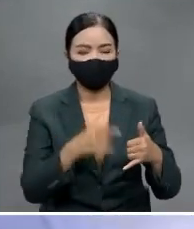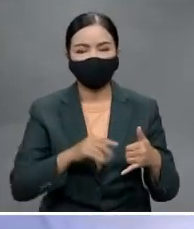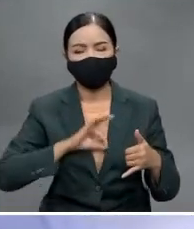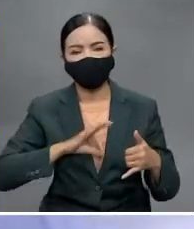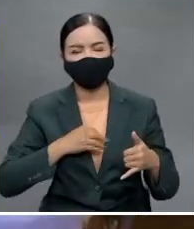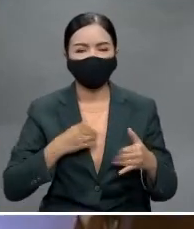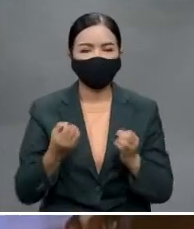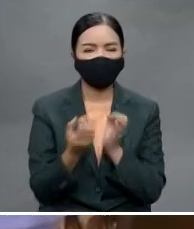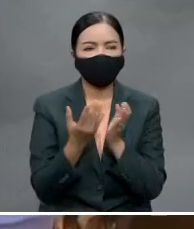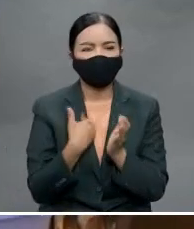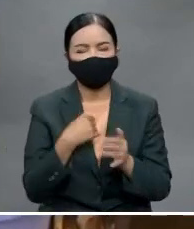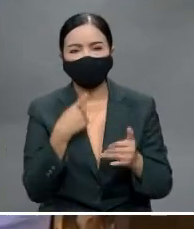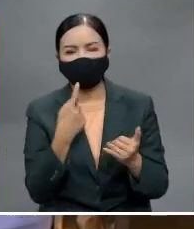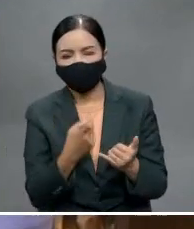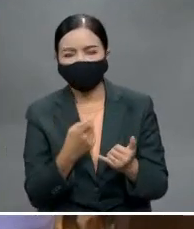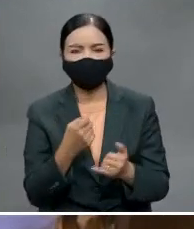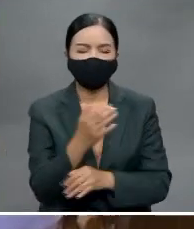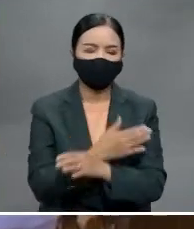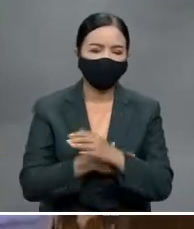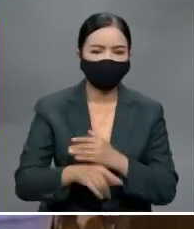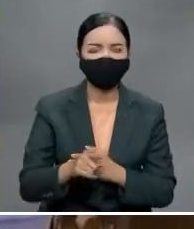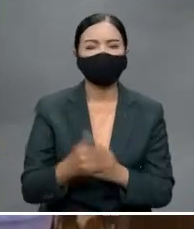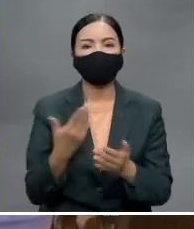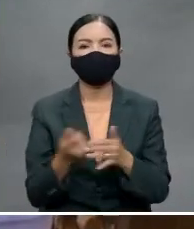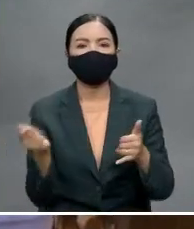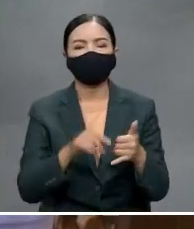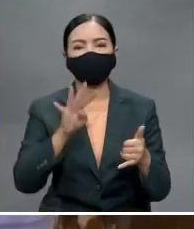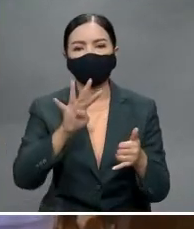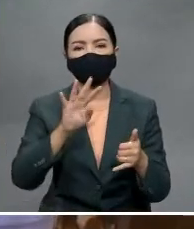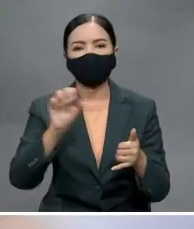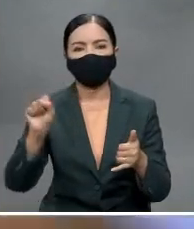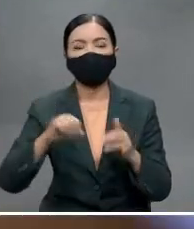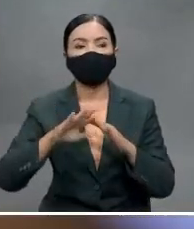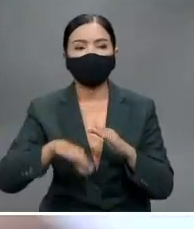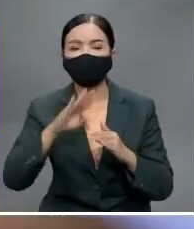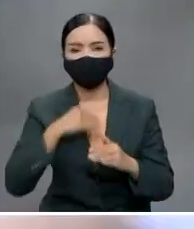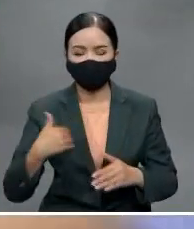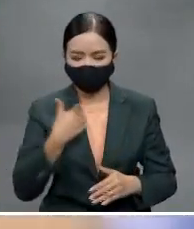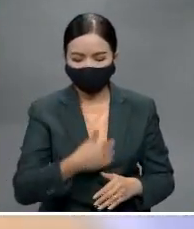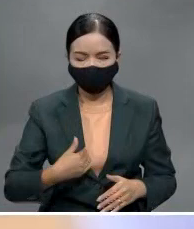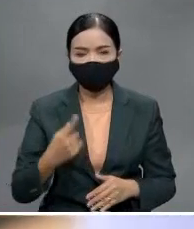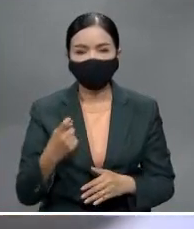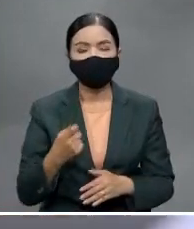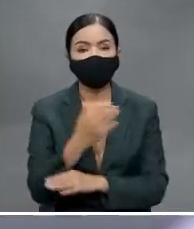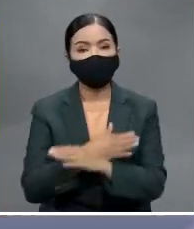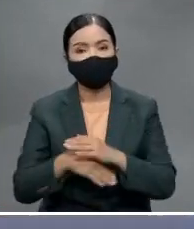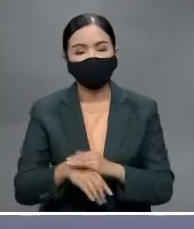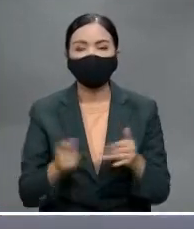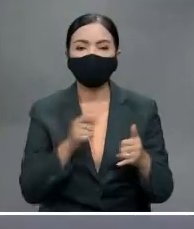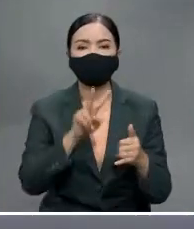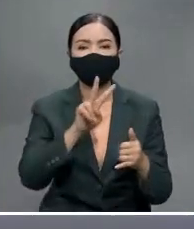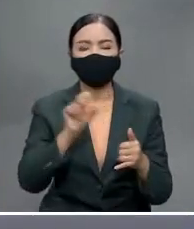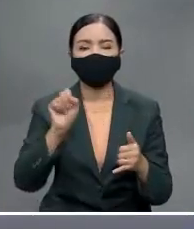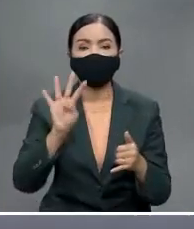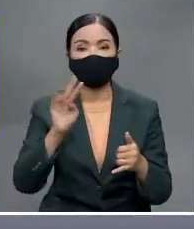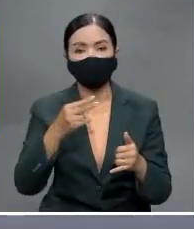ไม่พึงประสงค์กรีดอายทุกคลภาพถาวรจ่ายไม่เกิน 4สารตาดกรณีเสียอวัยวะพิการจากไม่เกิน 2แสน 4หมื่น